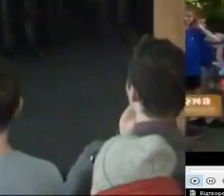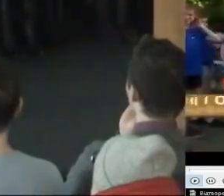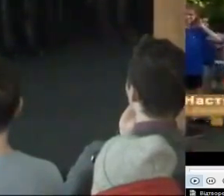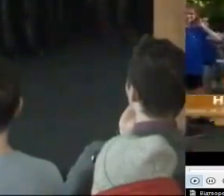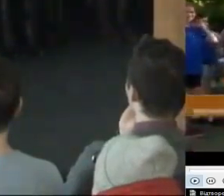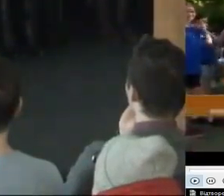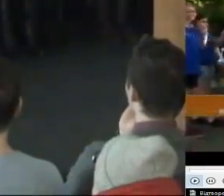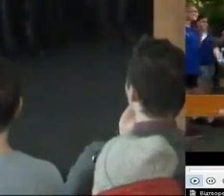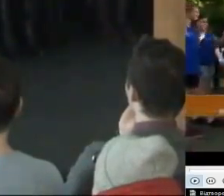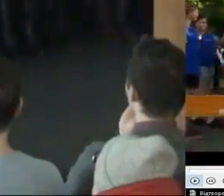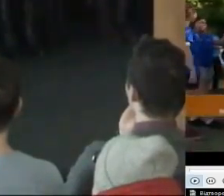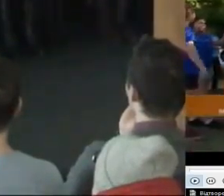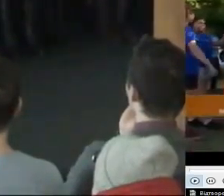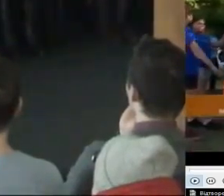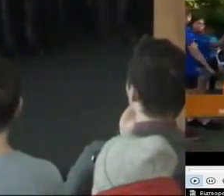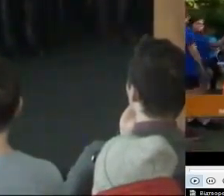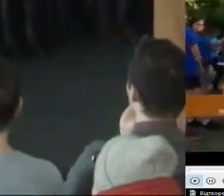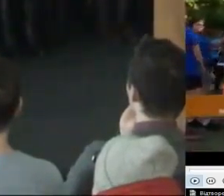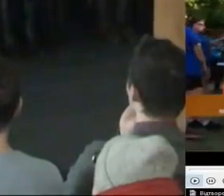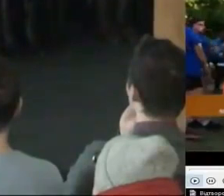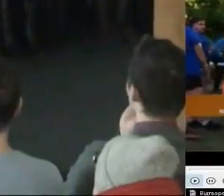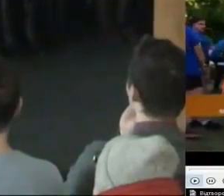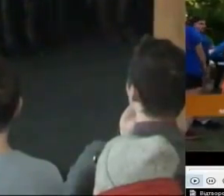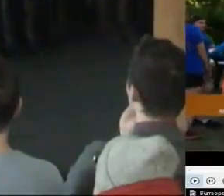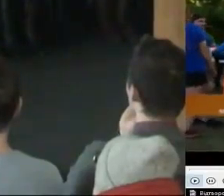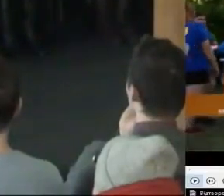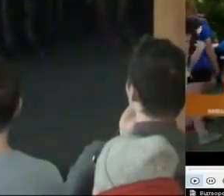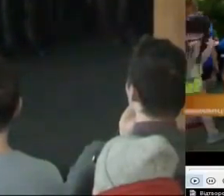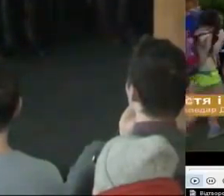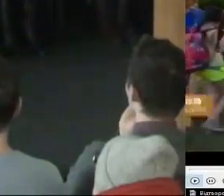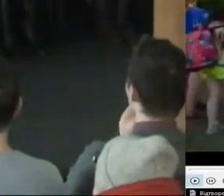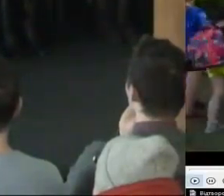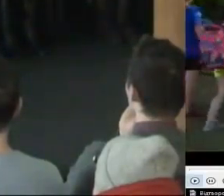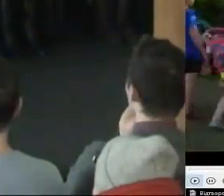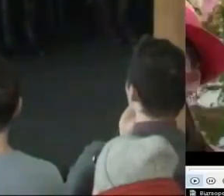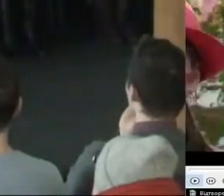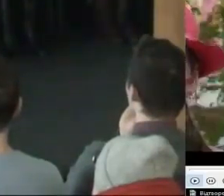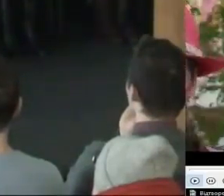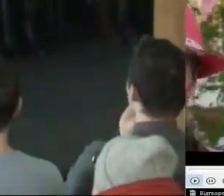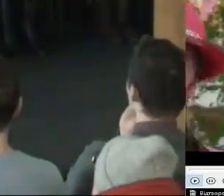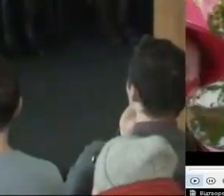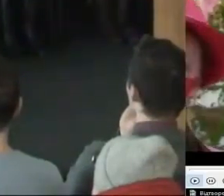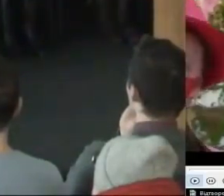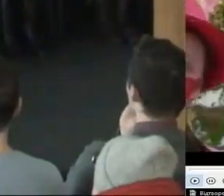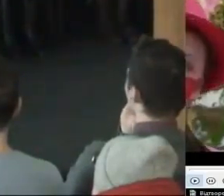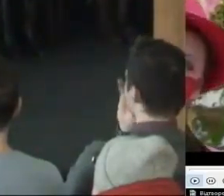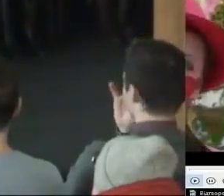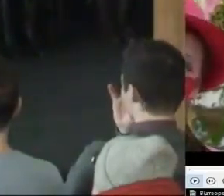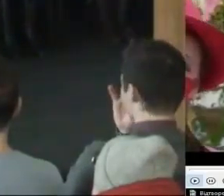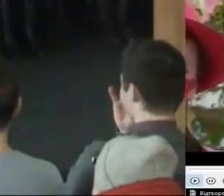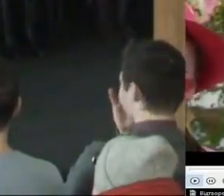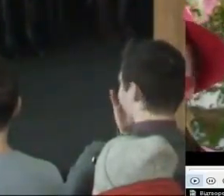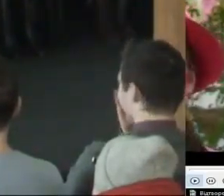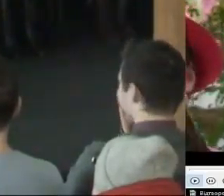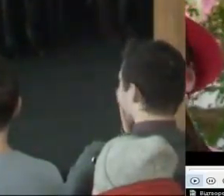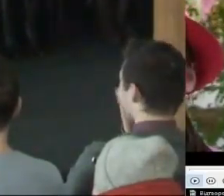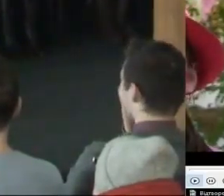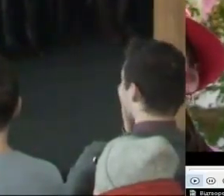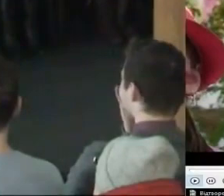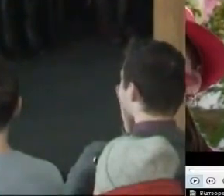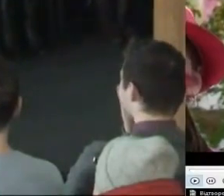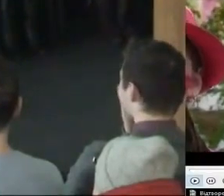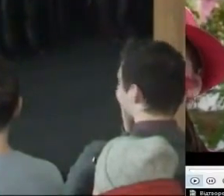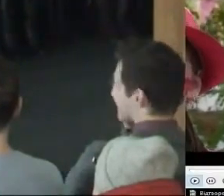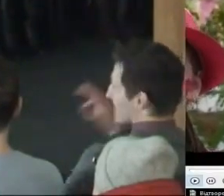Хочу, щоб вони приїхали ще раз. Нам очень дуже понравилось. Ми щиро вдячні всім вам за молитви і допомогу у